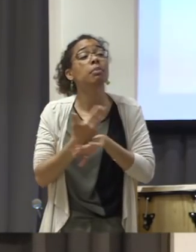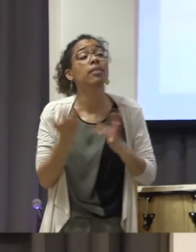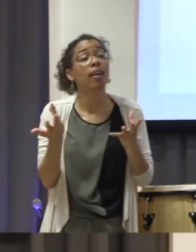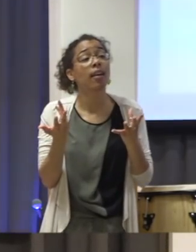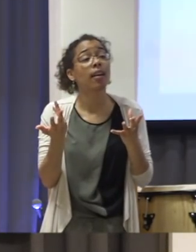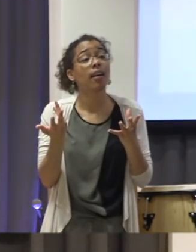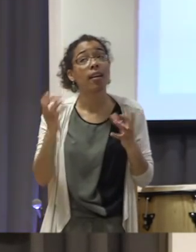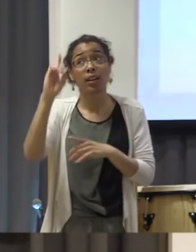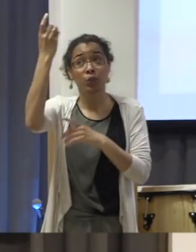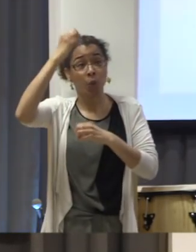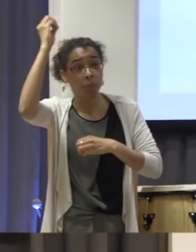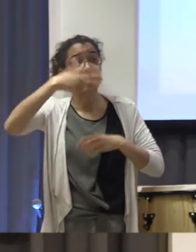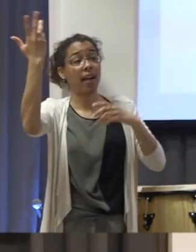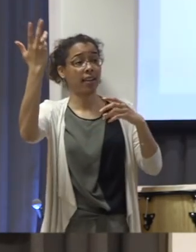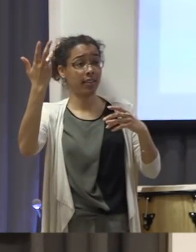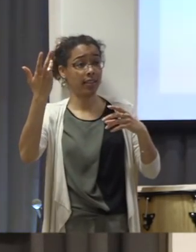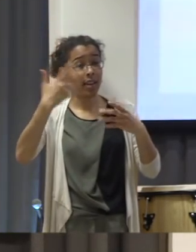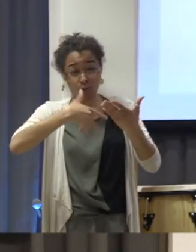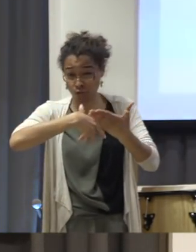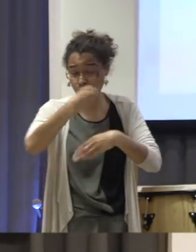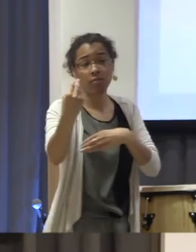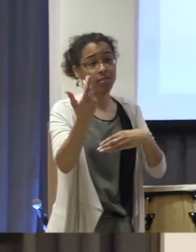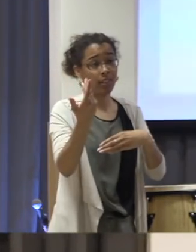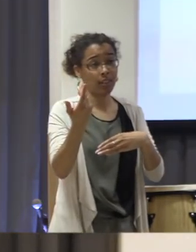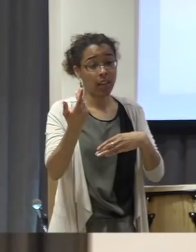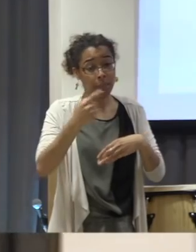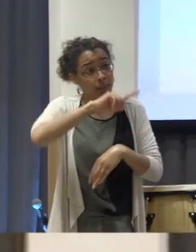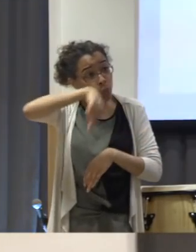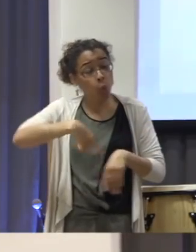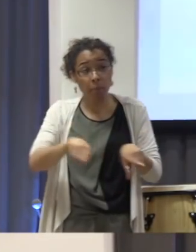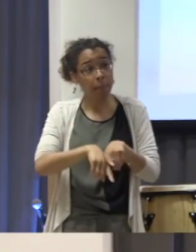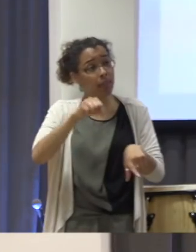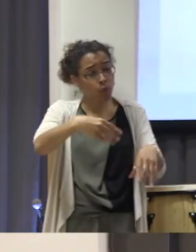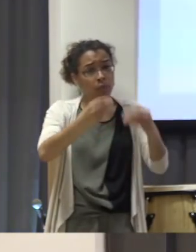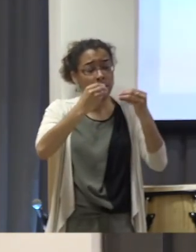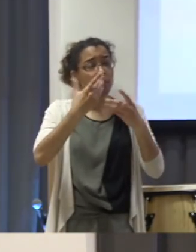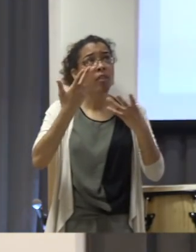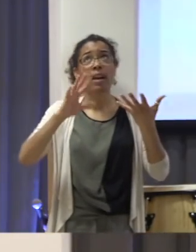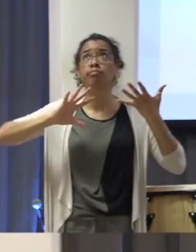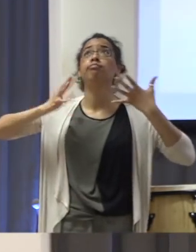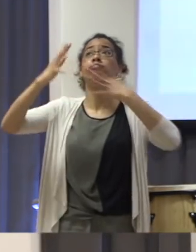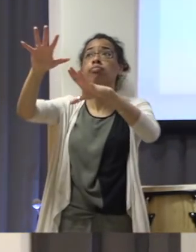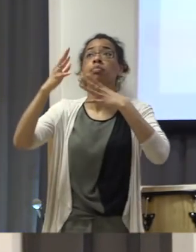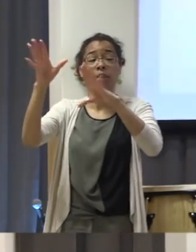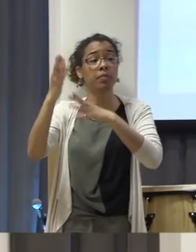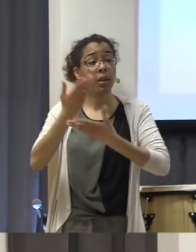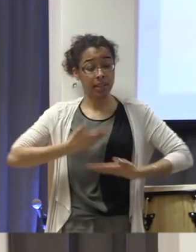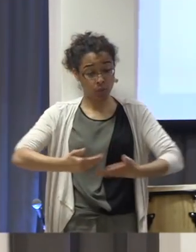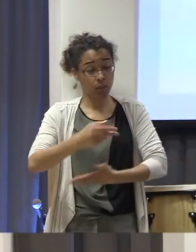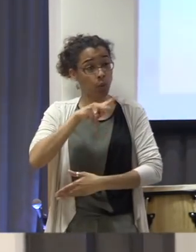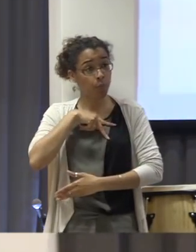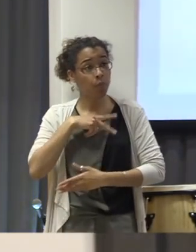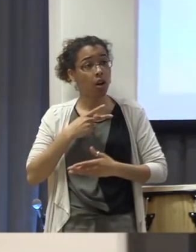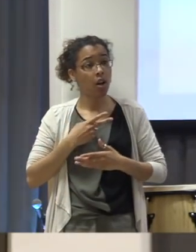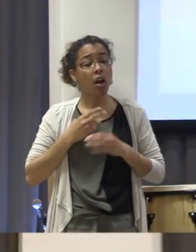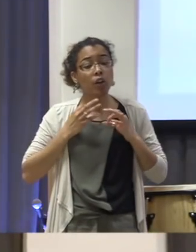fait un miracle. Ils sont sortis de là. Et nous devons apprendre à louer Dieu. Moi, dans ma situation, mon épouse, nous ne